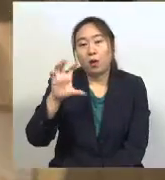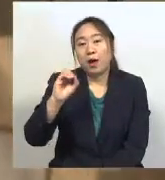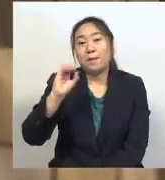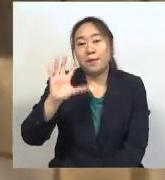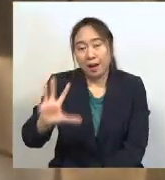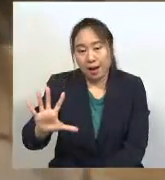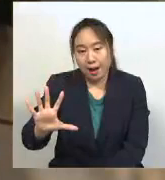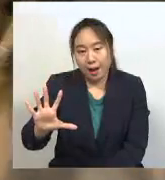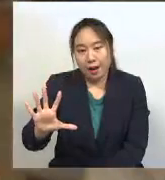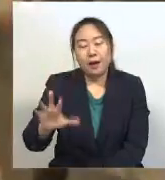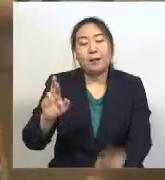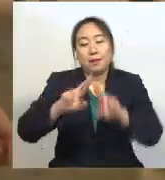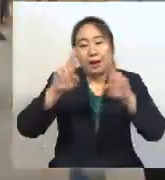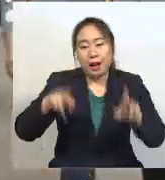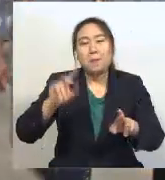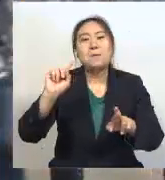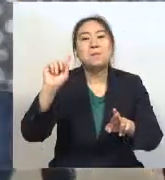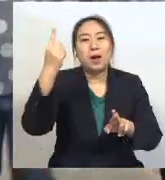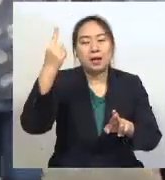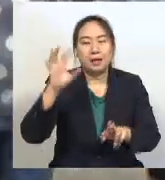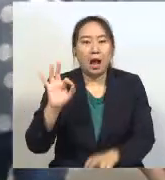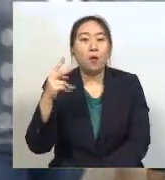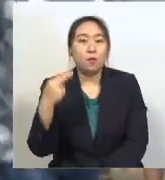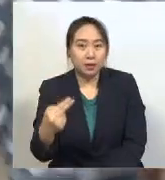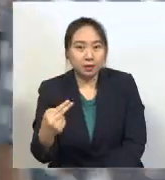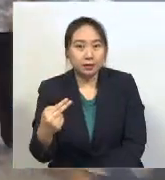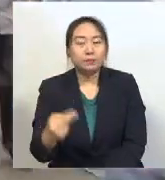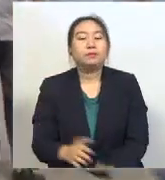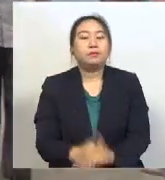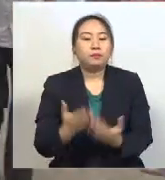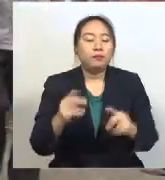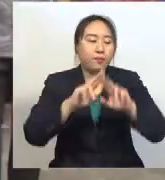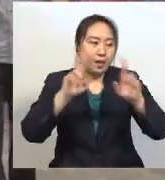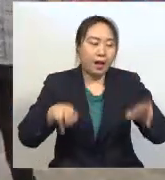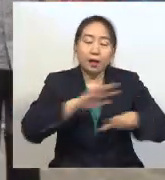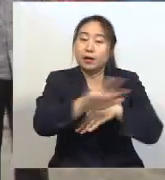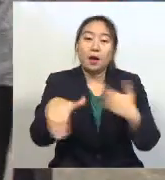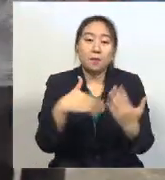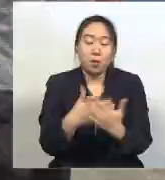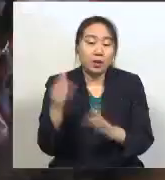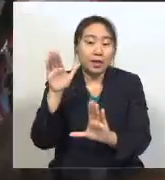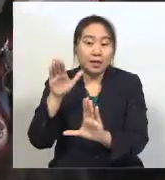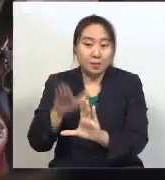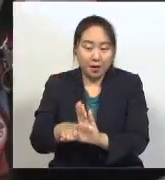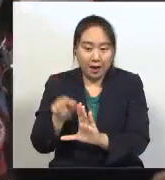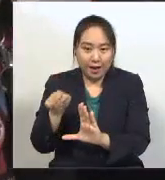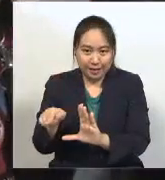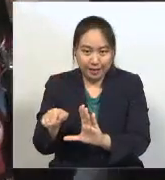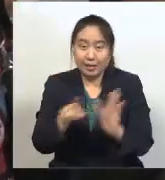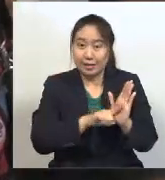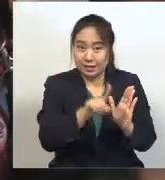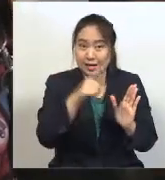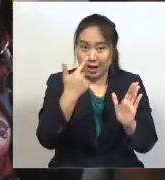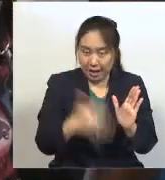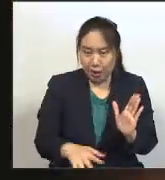177,655 ร้านค้าซึ่งเป็นร้านค้าใหม่ที่เข้าร่วม 90,000 ร้านค้าเนี่ยร้านค้าทั้งหมดที่ได้ลงทะเบียนเข้าร่วมมาตรการระยะ1ไป